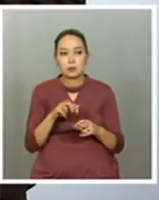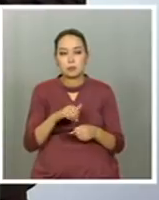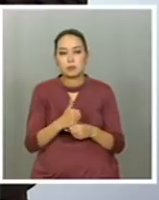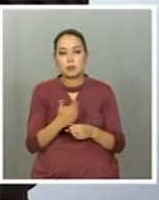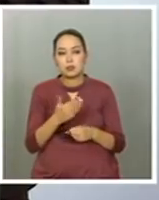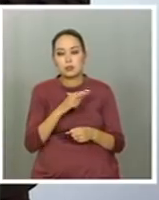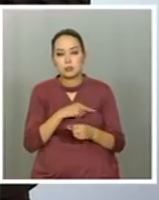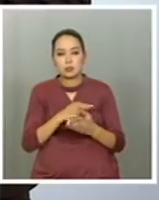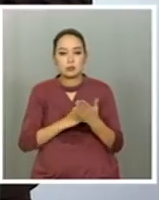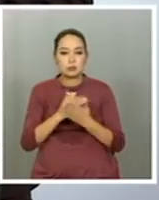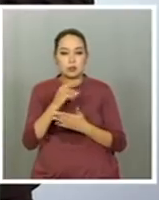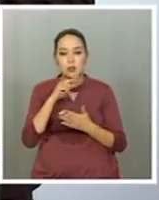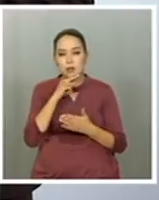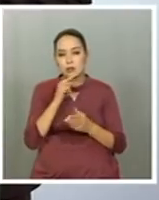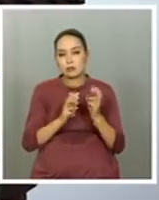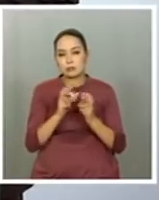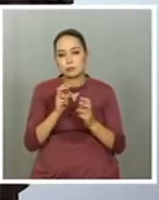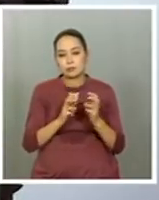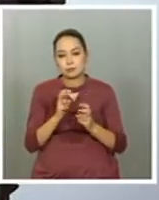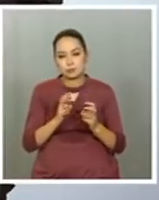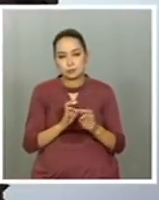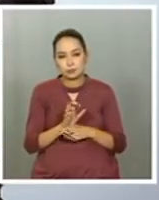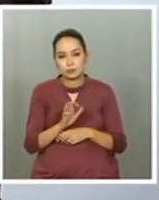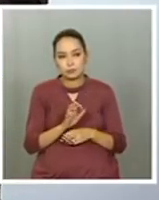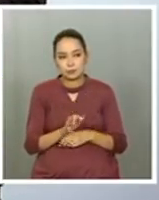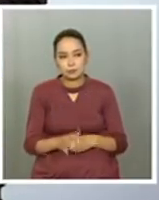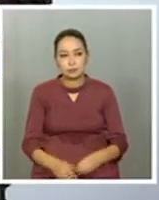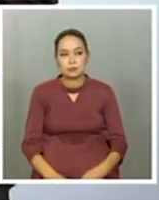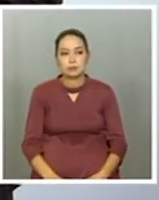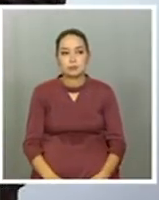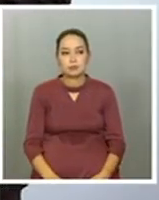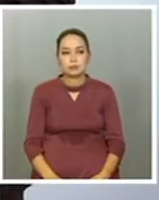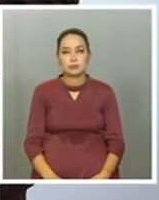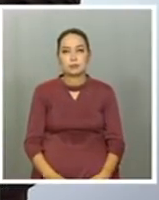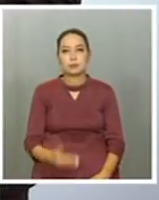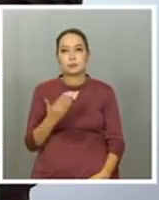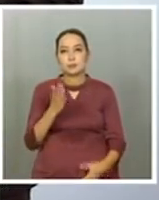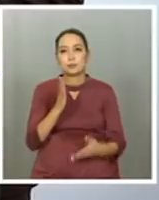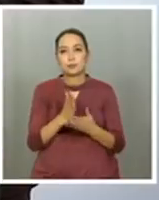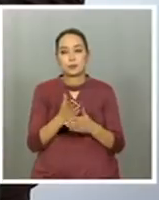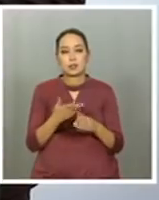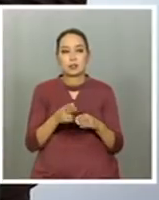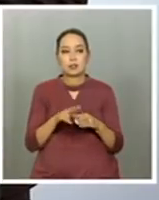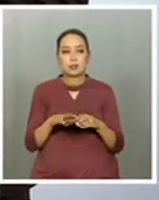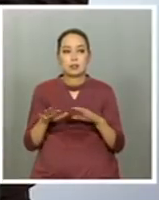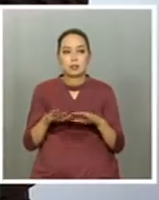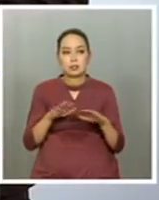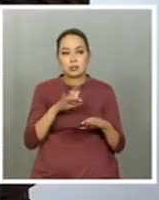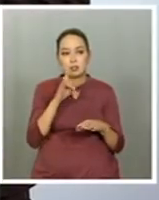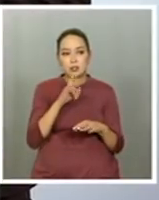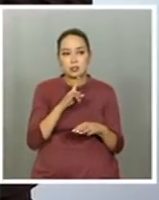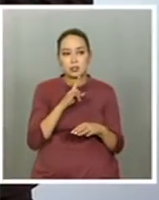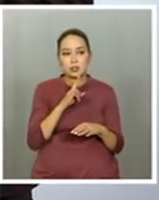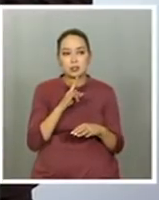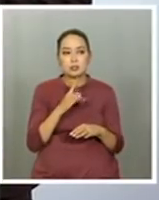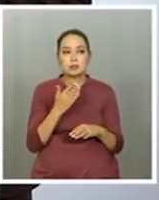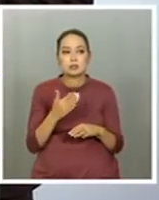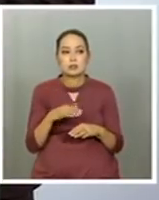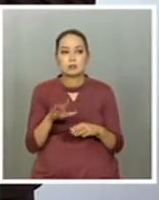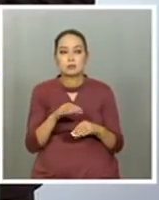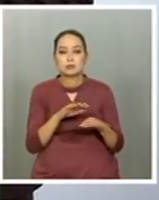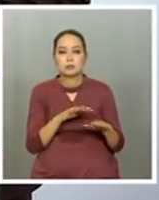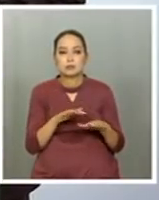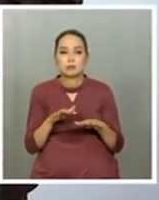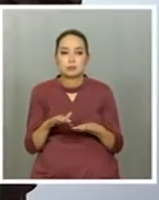технологиялық өндіріске көшу. Келесі тығыз қоныстанбаған жерлерде агломерацияларды қалыптастыру. Яғни бұл